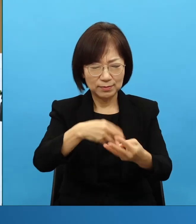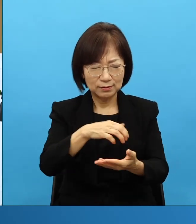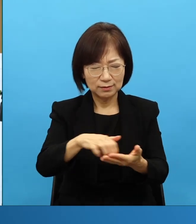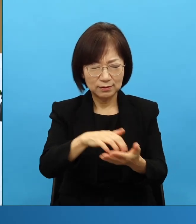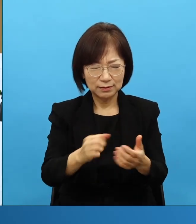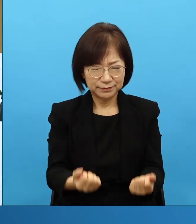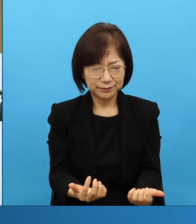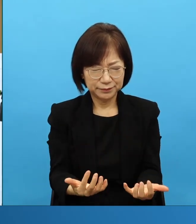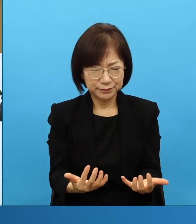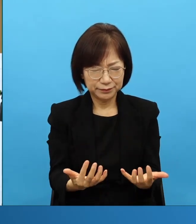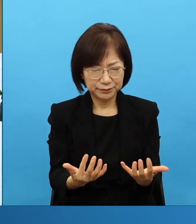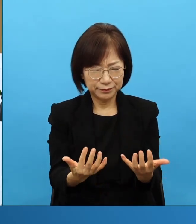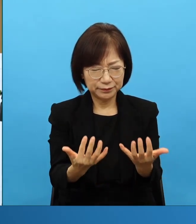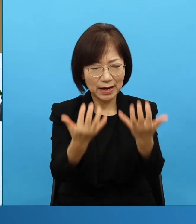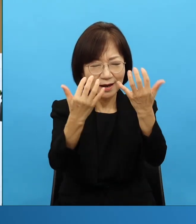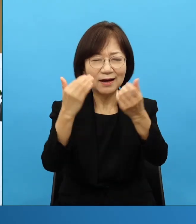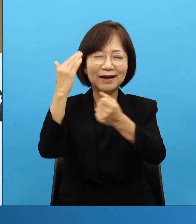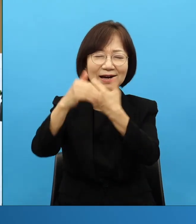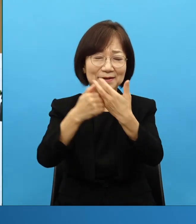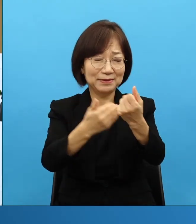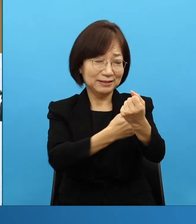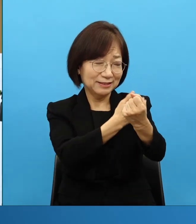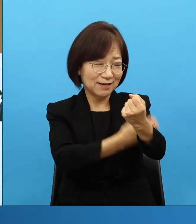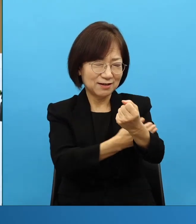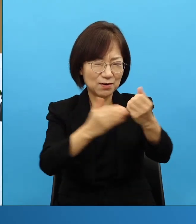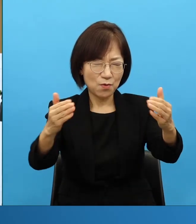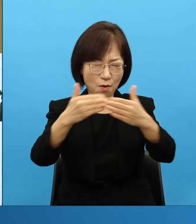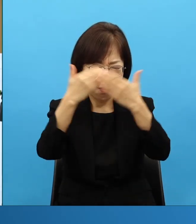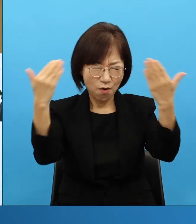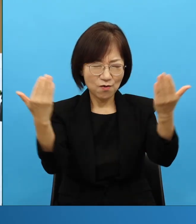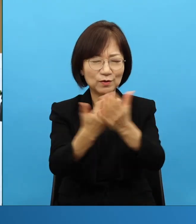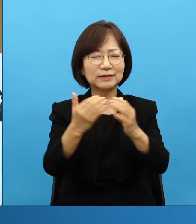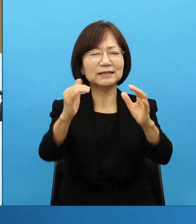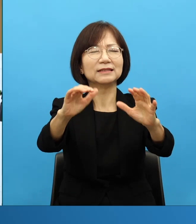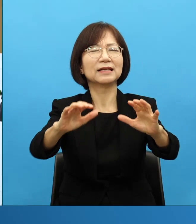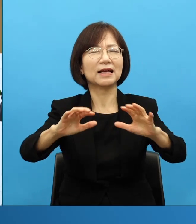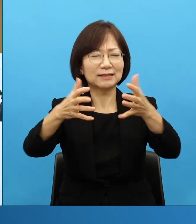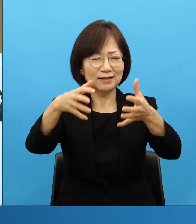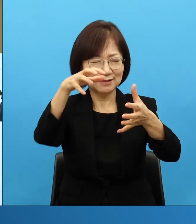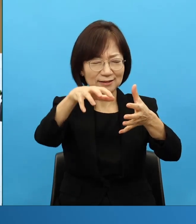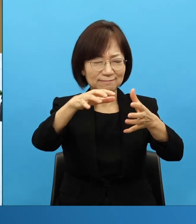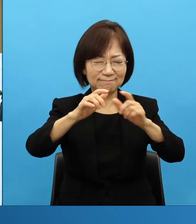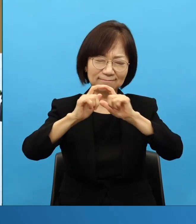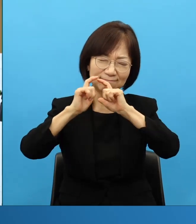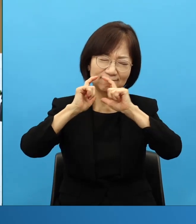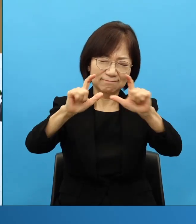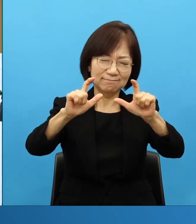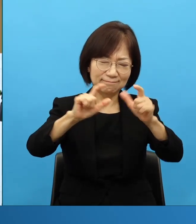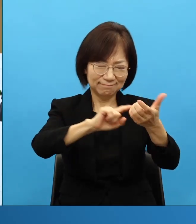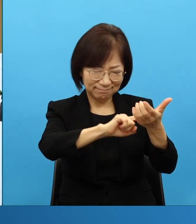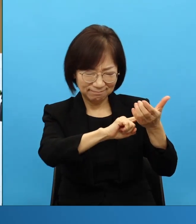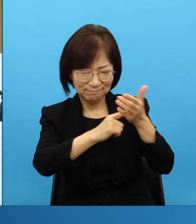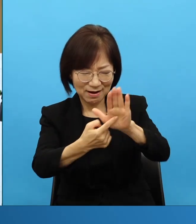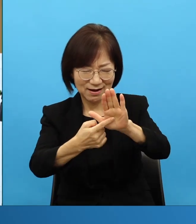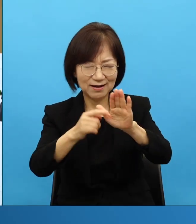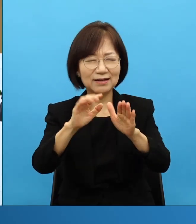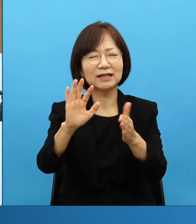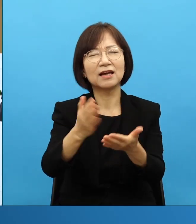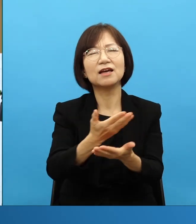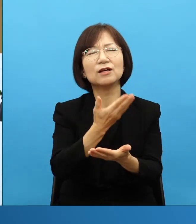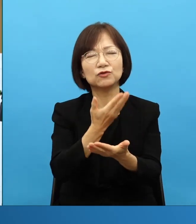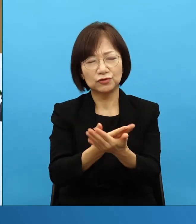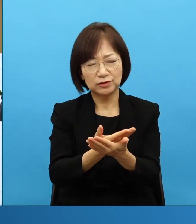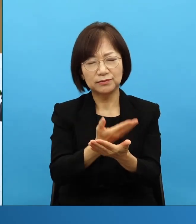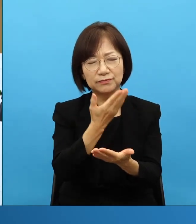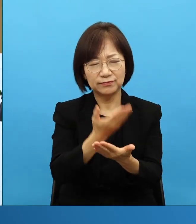선포하게 하옵소서. And may we become the main figures of the 237 nations, healing and the summit, and may the remnants arise for God's power to be proclaimed throughout the